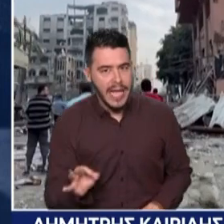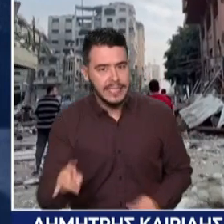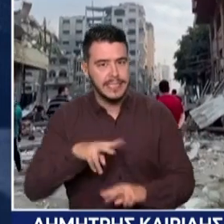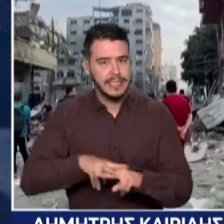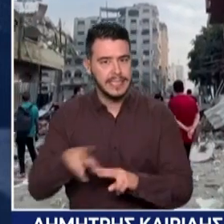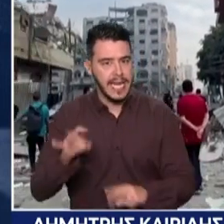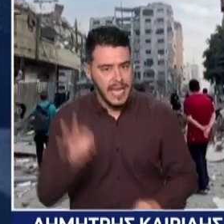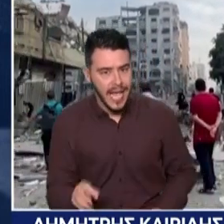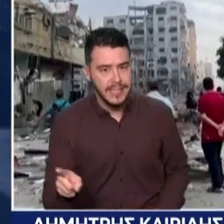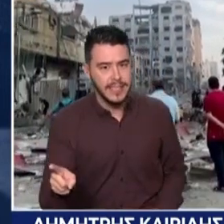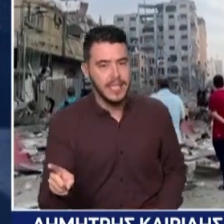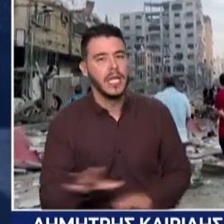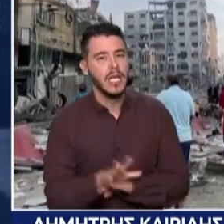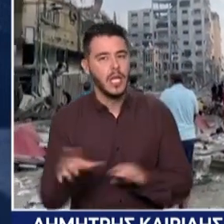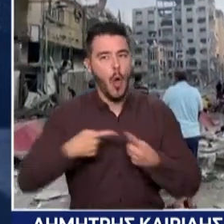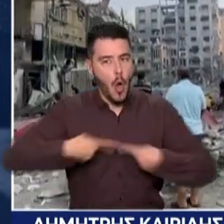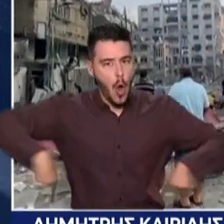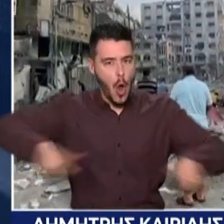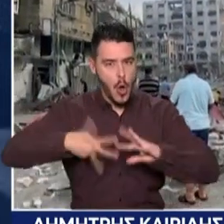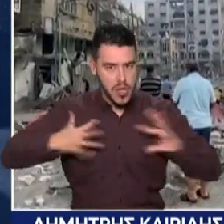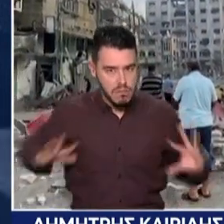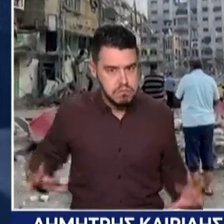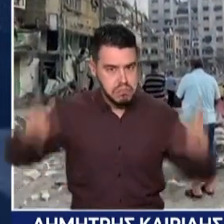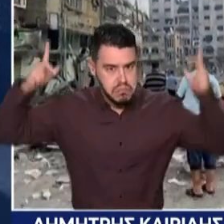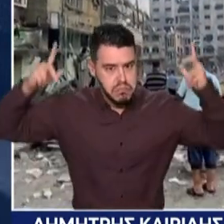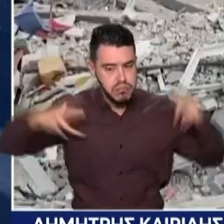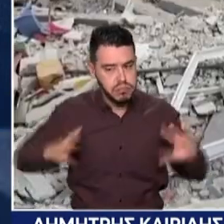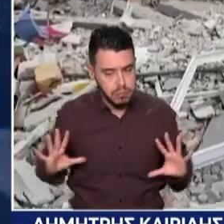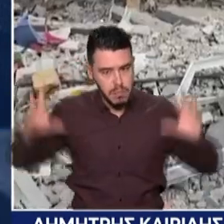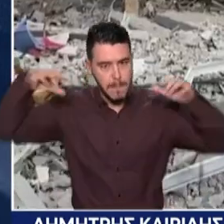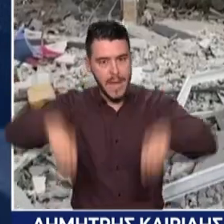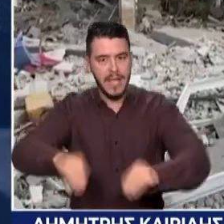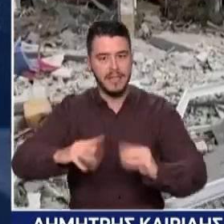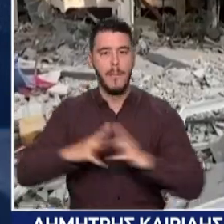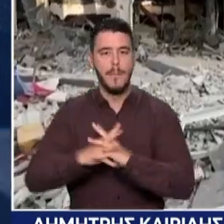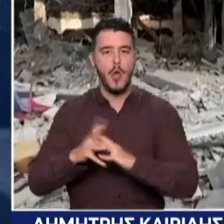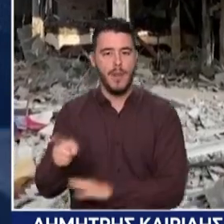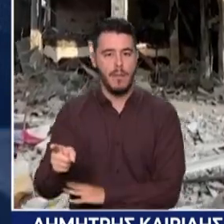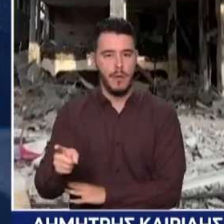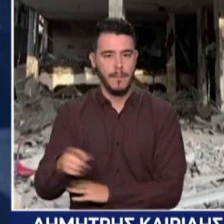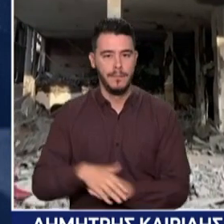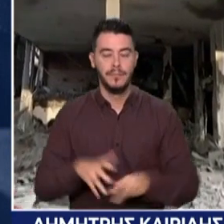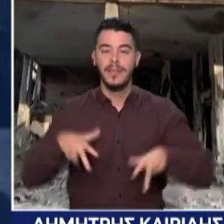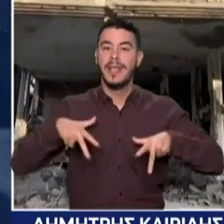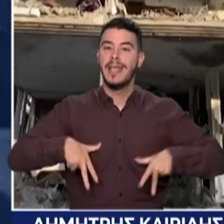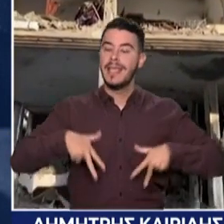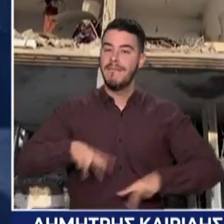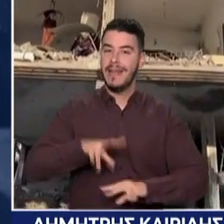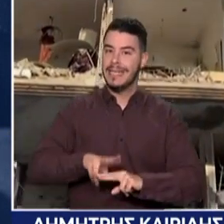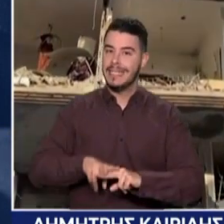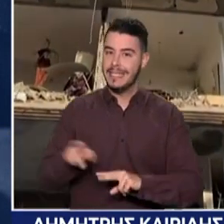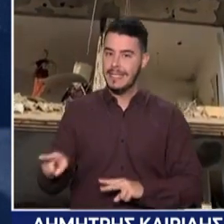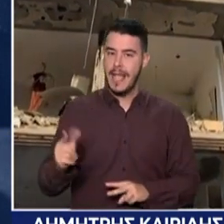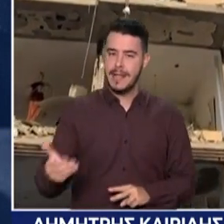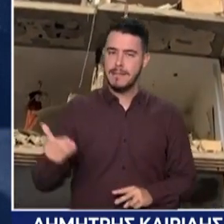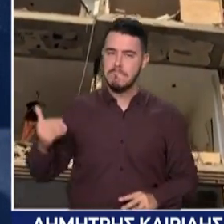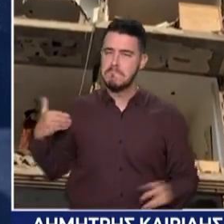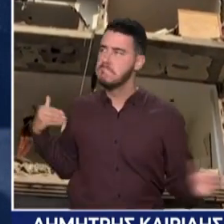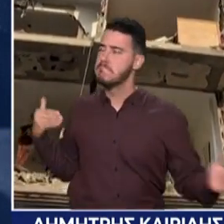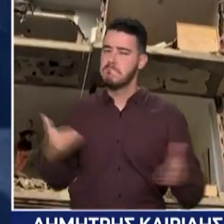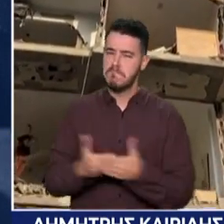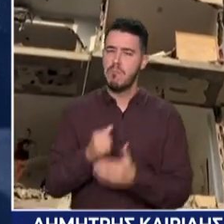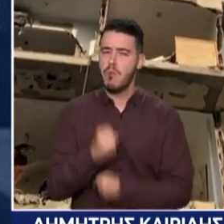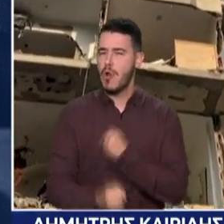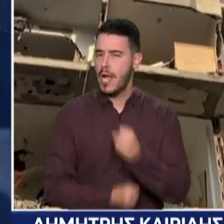η κυβέρνηση δεν είναι τυχαίο το γεγονός ότι η κυβέρνηση του Ισραήλ είχε αποφύγει χερσαία επιχείρηση στη Γάζα εδώ και πάρα